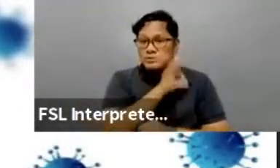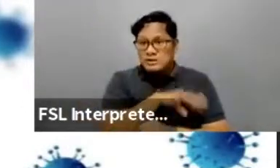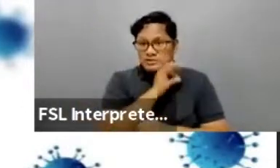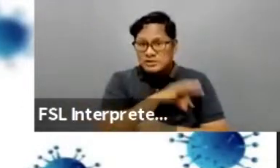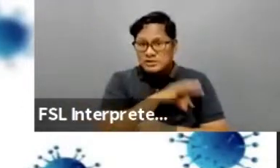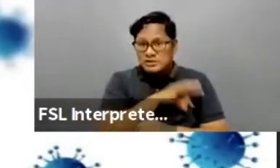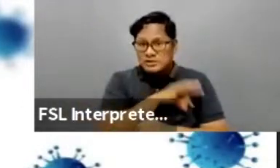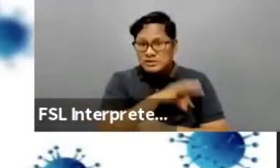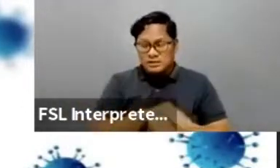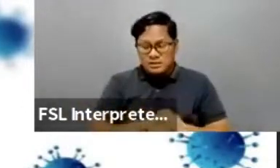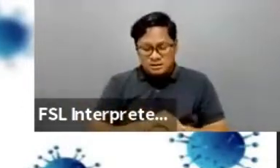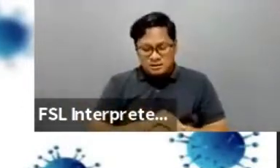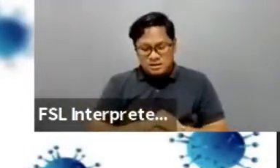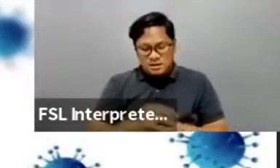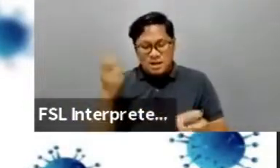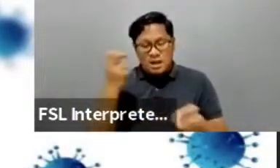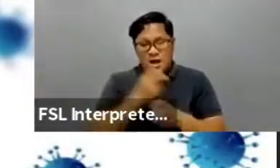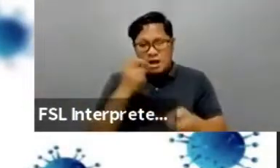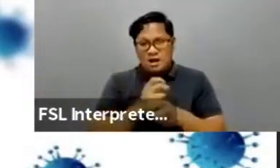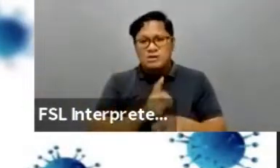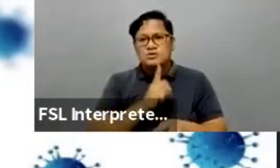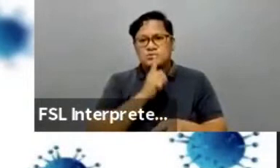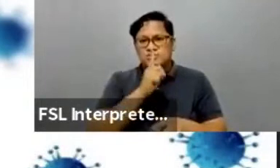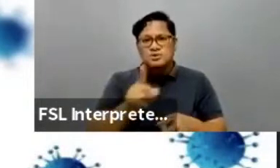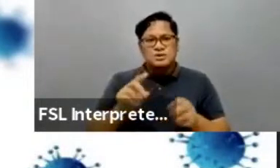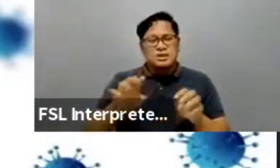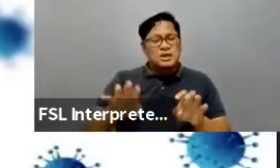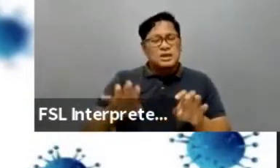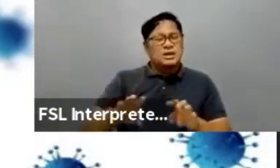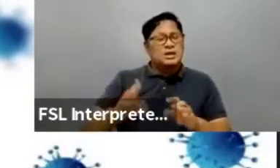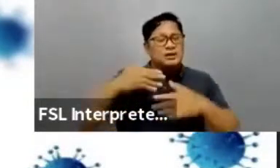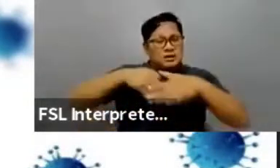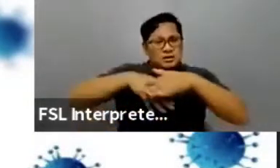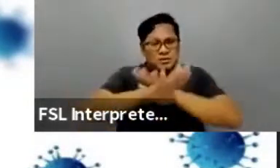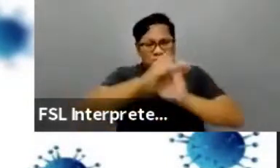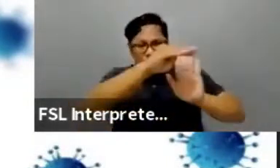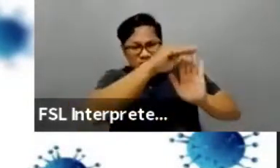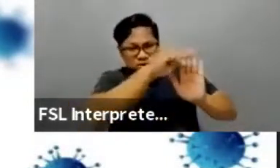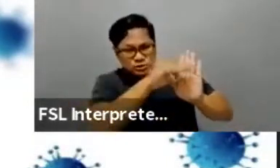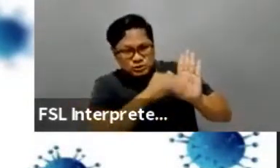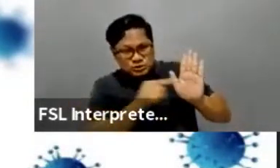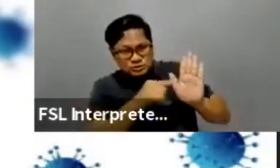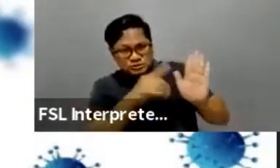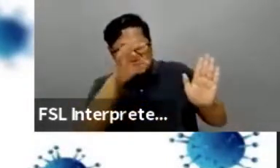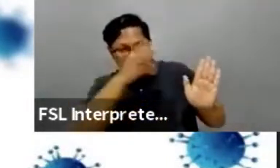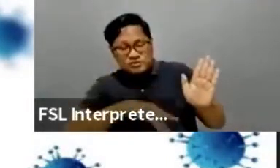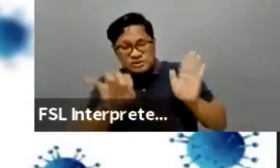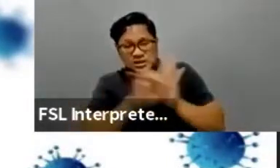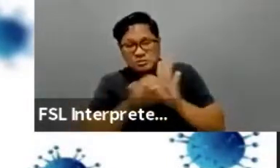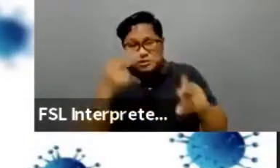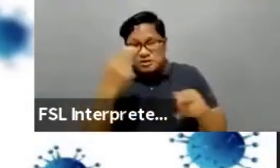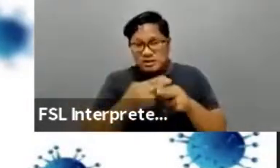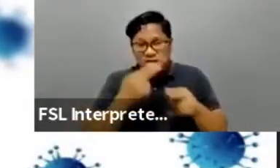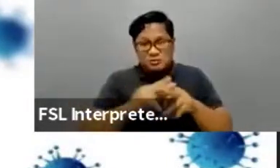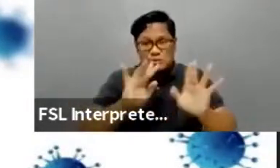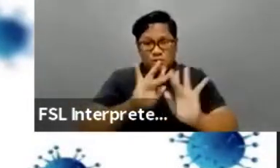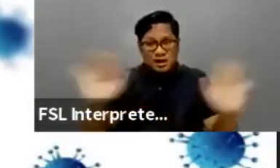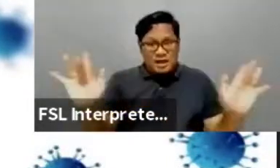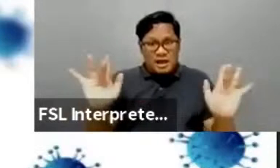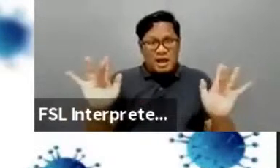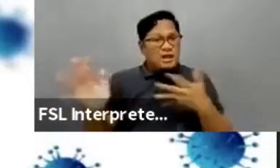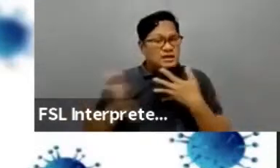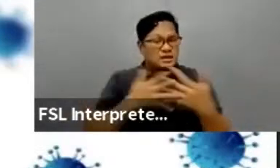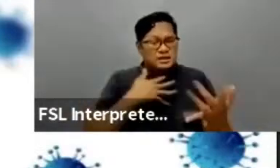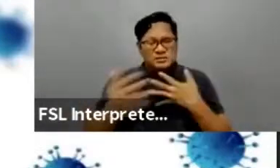beneficiaries. Mahirap mapapasok doon sa listahan ng beneficiaries kung ang pangalan mo ay wala, kahit